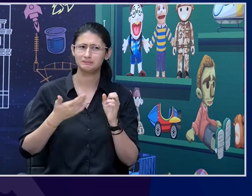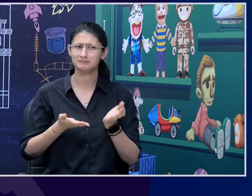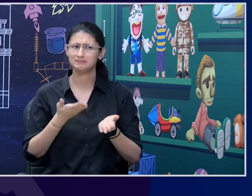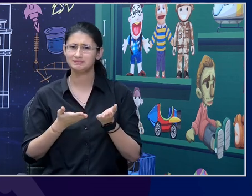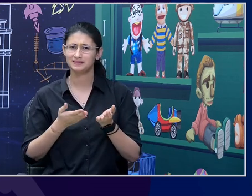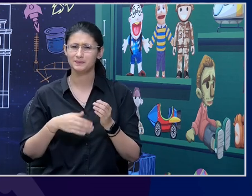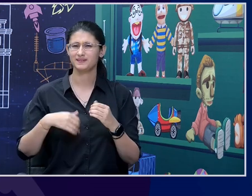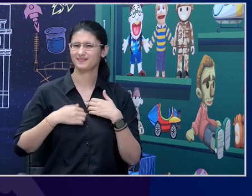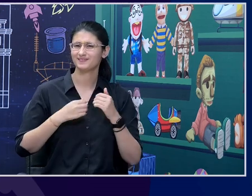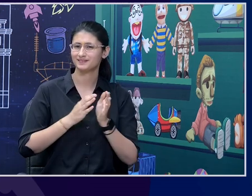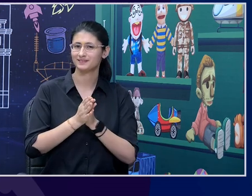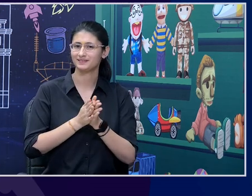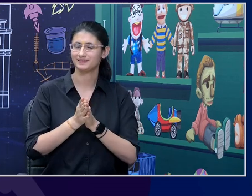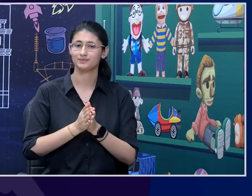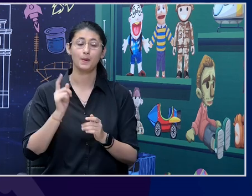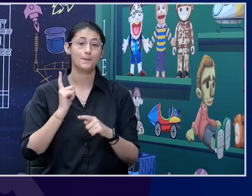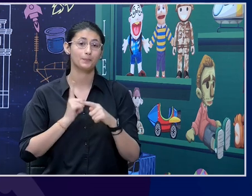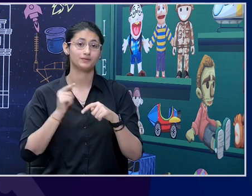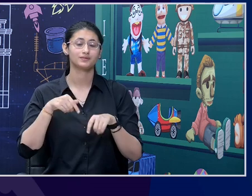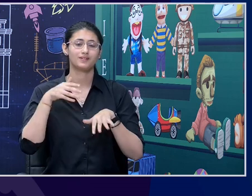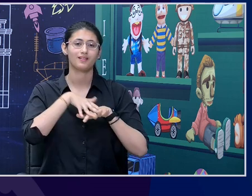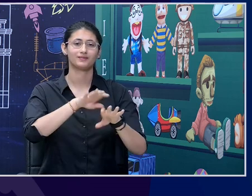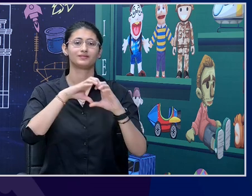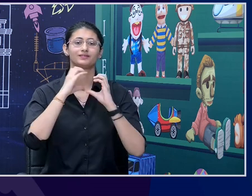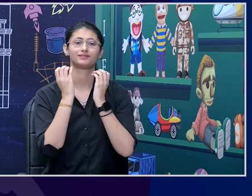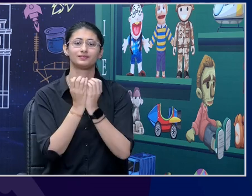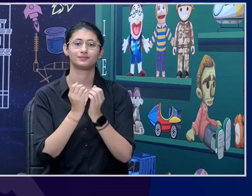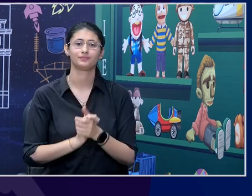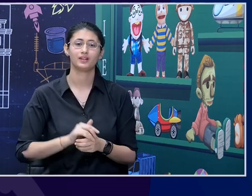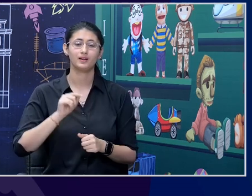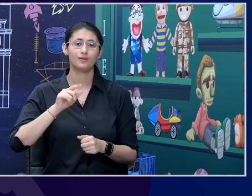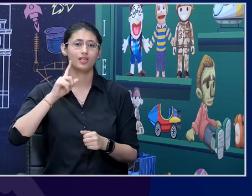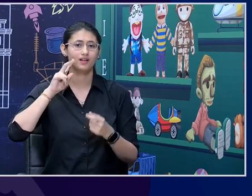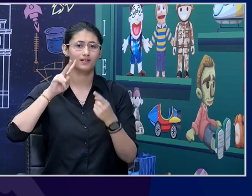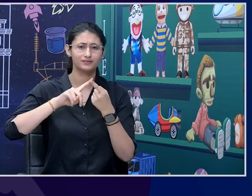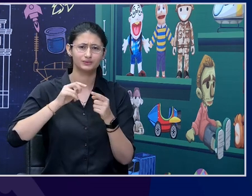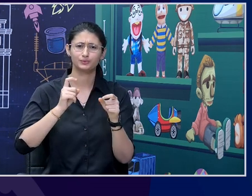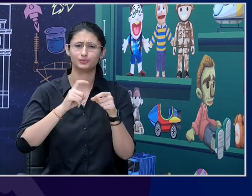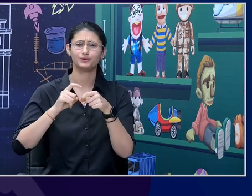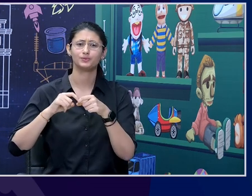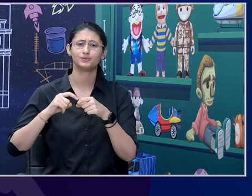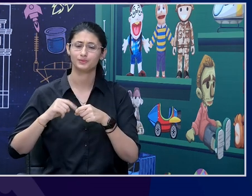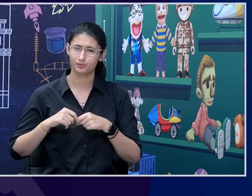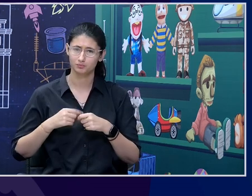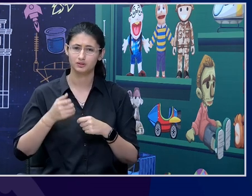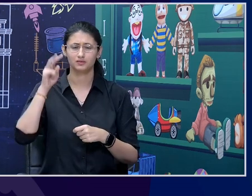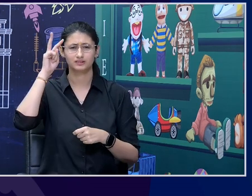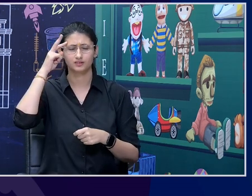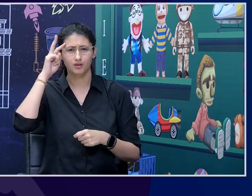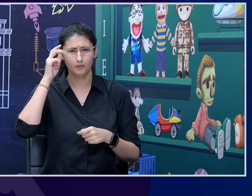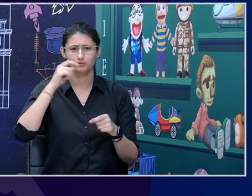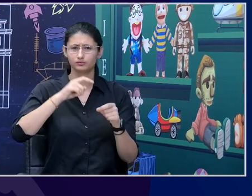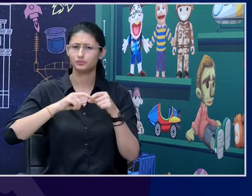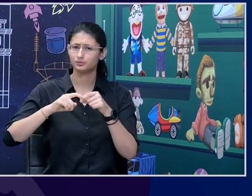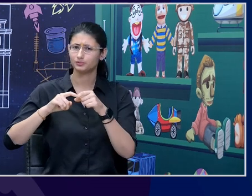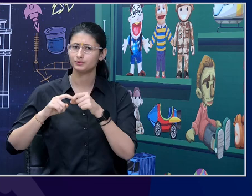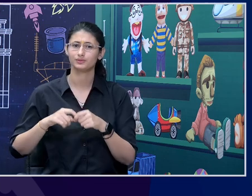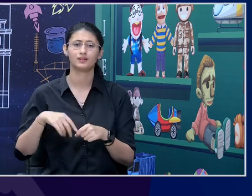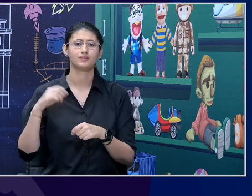आप वैसे मैं आप सबको ये भी बता डन की आप हमारे इस लाइव इंटरसेक्शन का हिस्सा बन सकते हैं यदि आपके पास कोई प्रश्न है तो आप